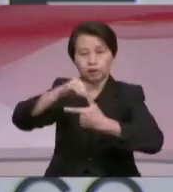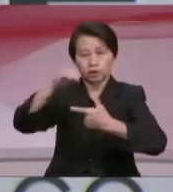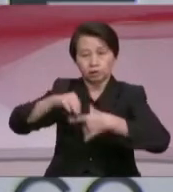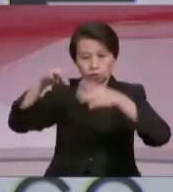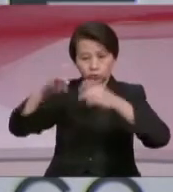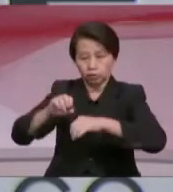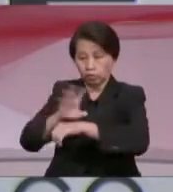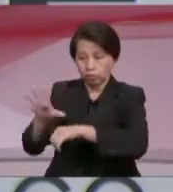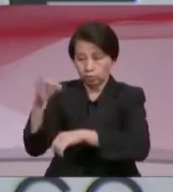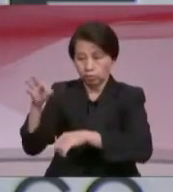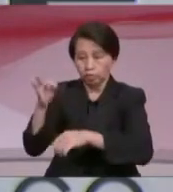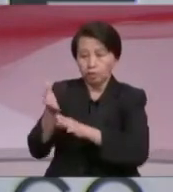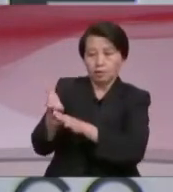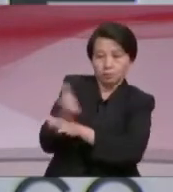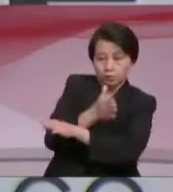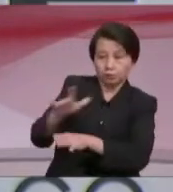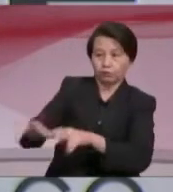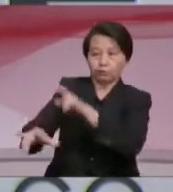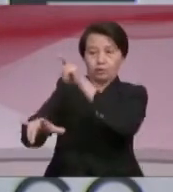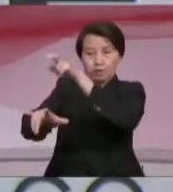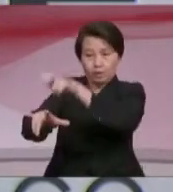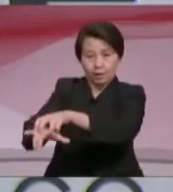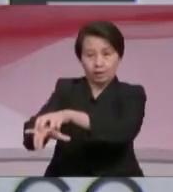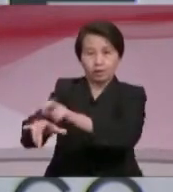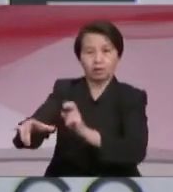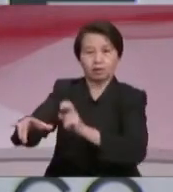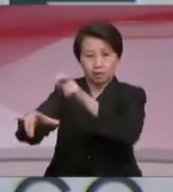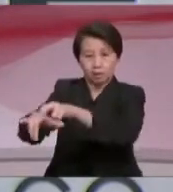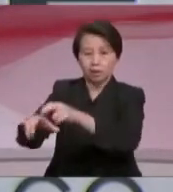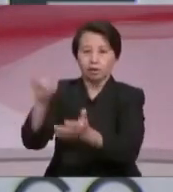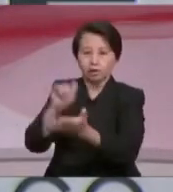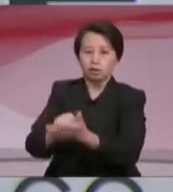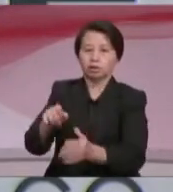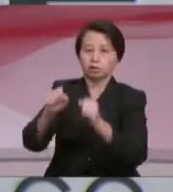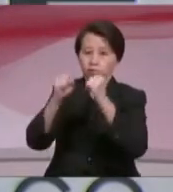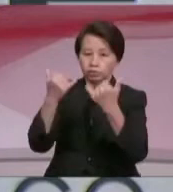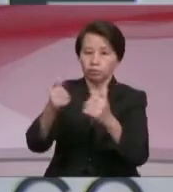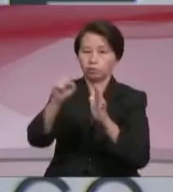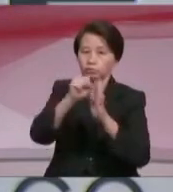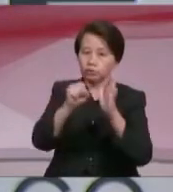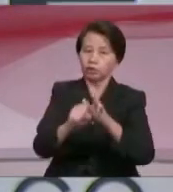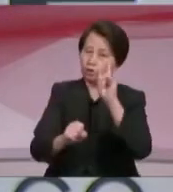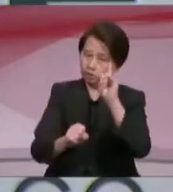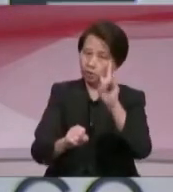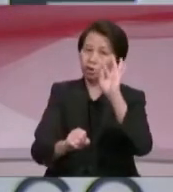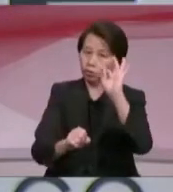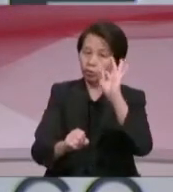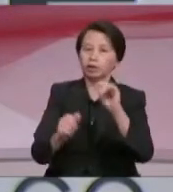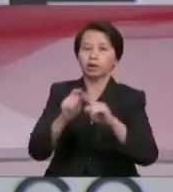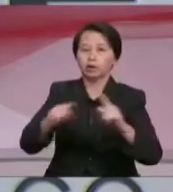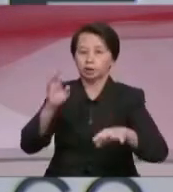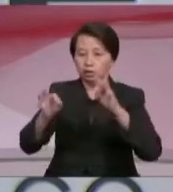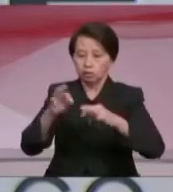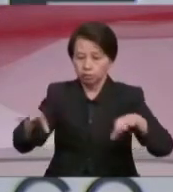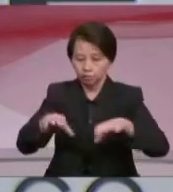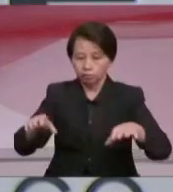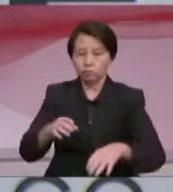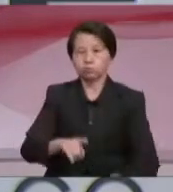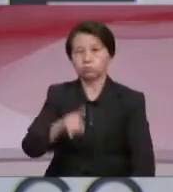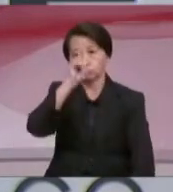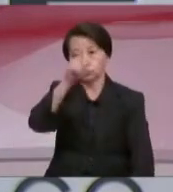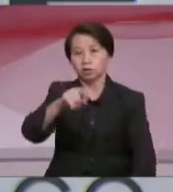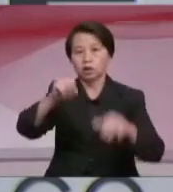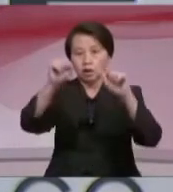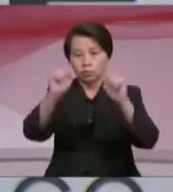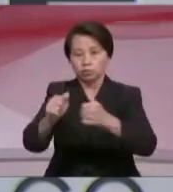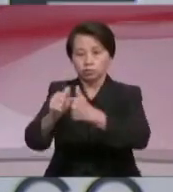ujian COVID-19 sebelum mereka menaiki pesawat, itu adalah satu syarat daripada itu. Kalau kita melaksanakan, kita pasti